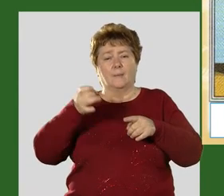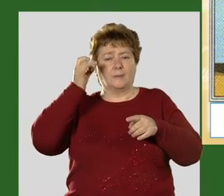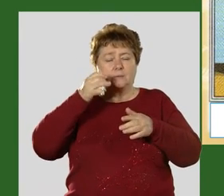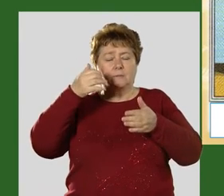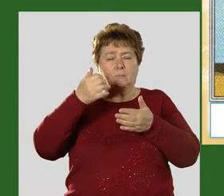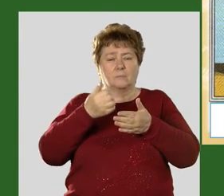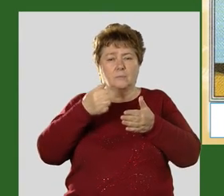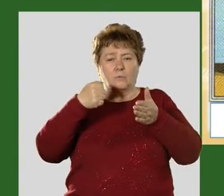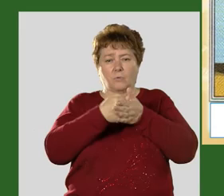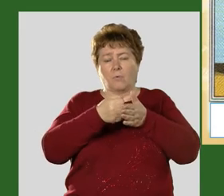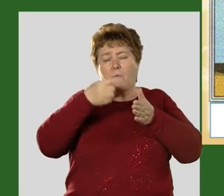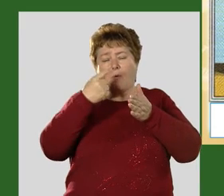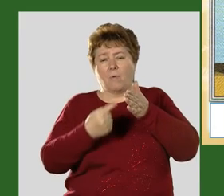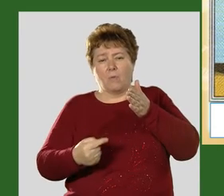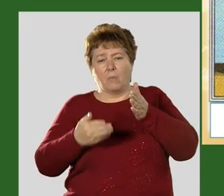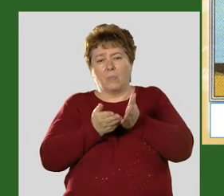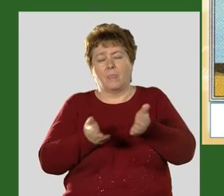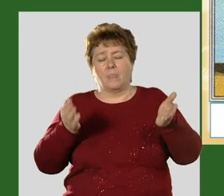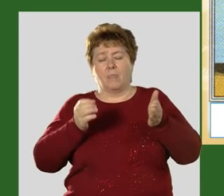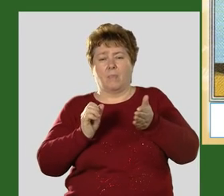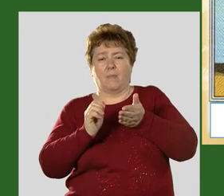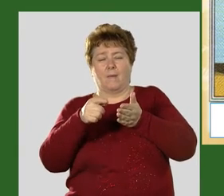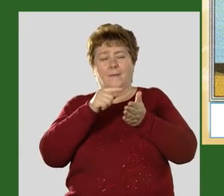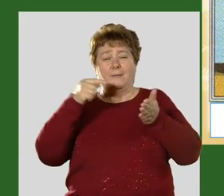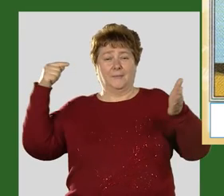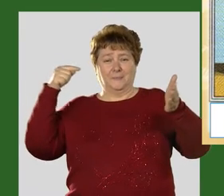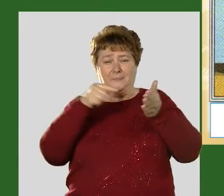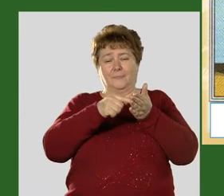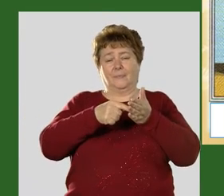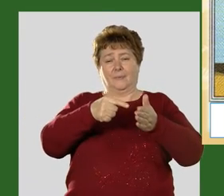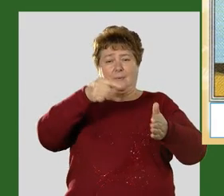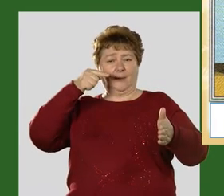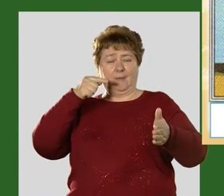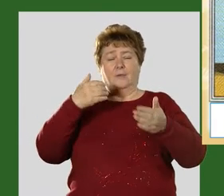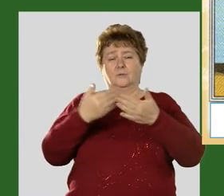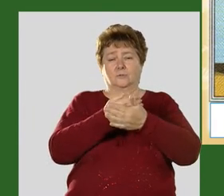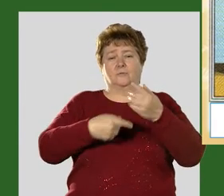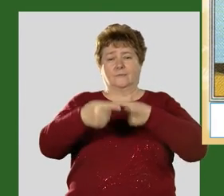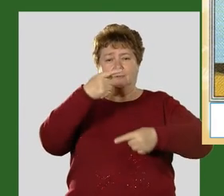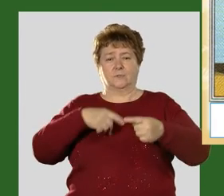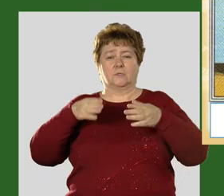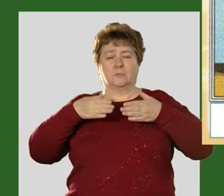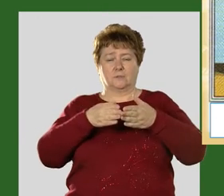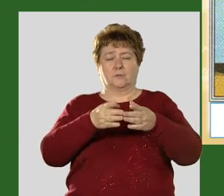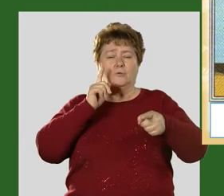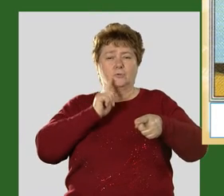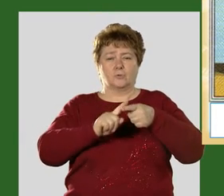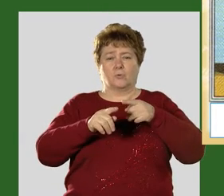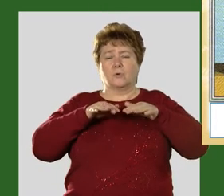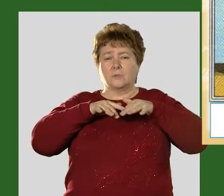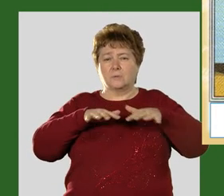сигнал достигает дна, отражается от него и возвращается обратно к кораблю.